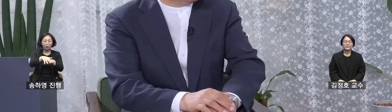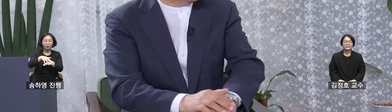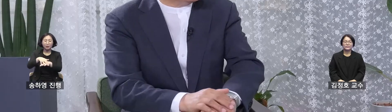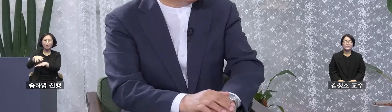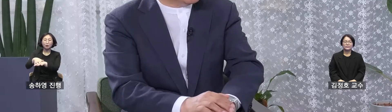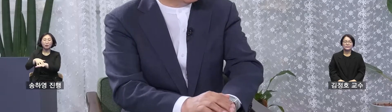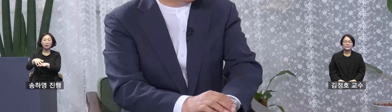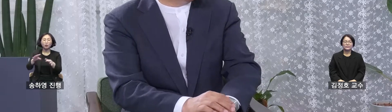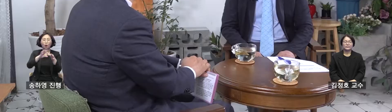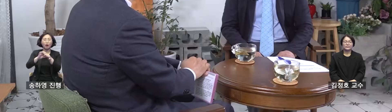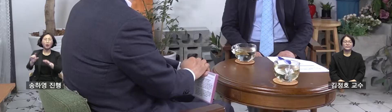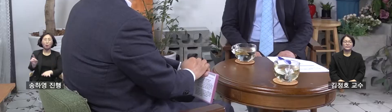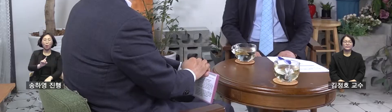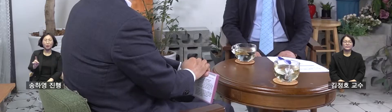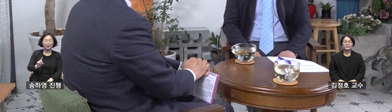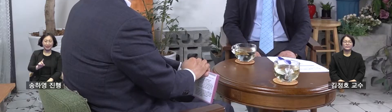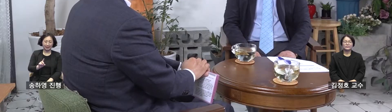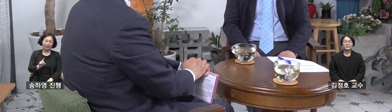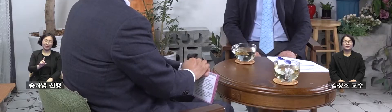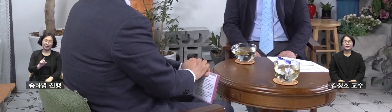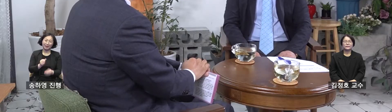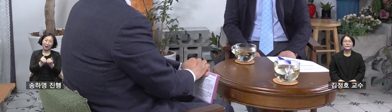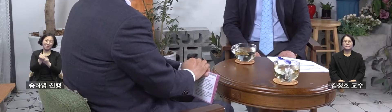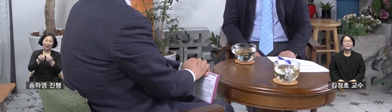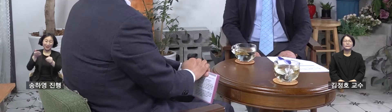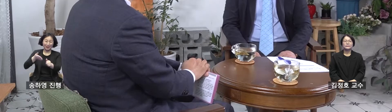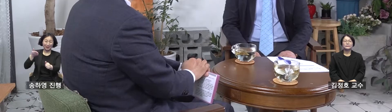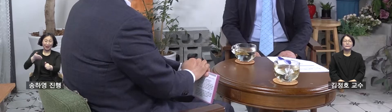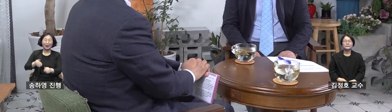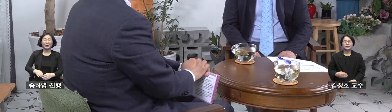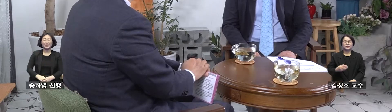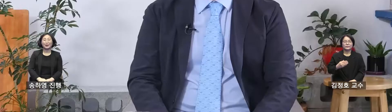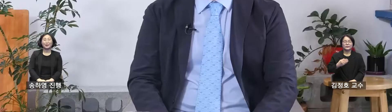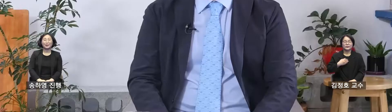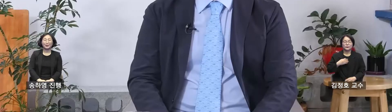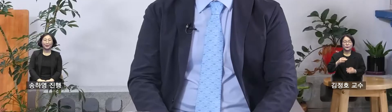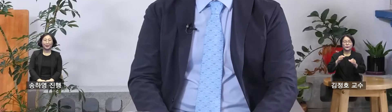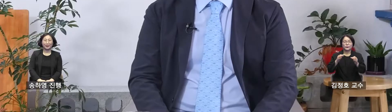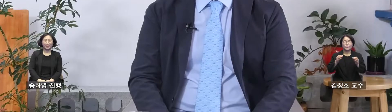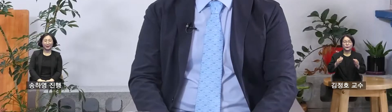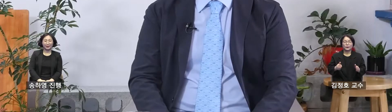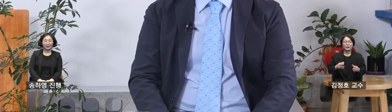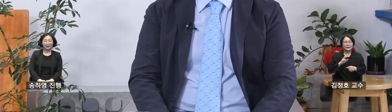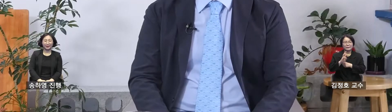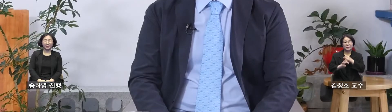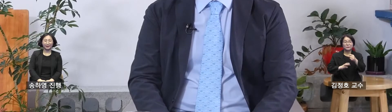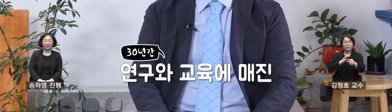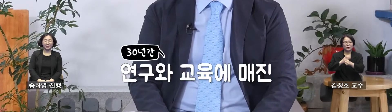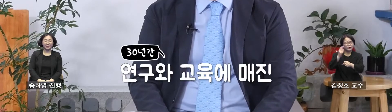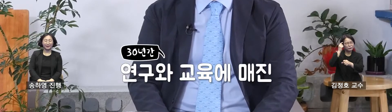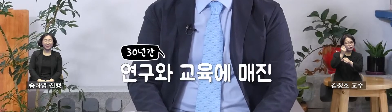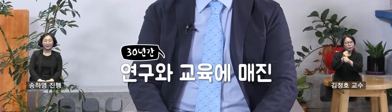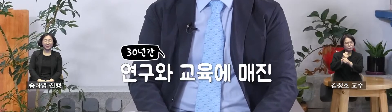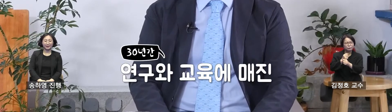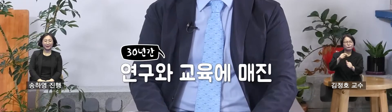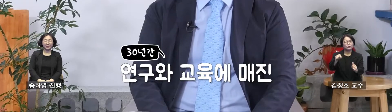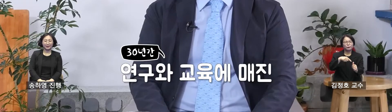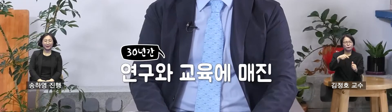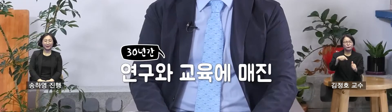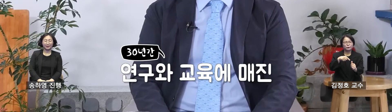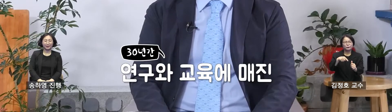있는지 그걸 좀 일단 좀 설명 좀 듣고 싶네요. 네. 제가 이제 그동안 한 30년 동안 연구와 교육에